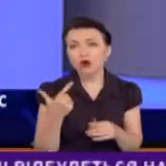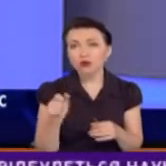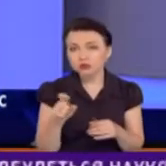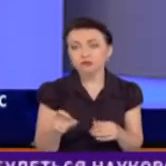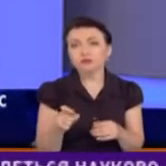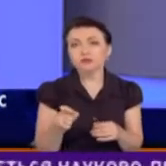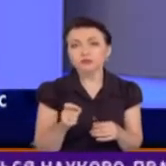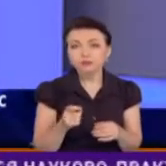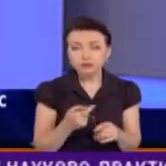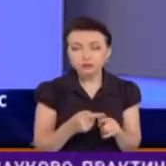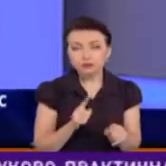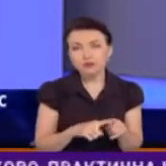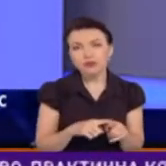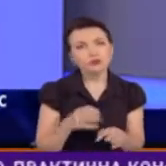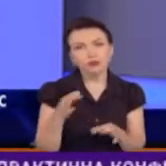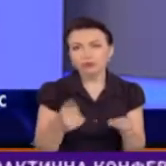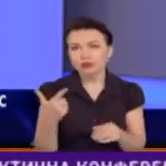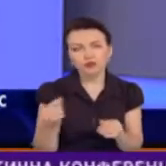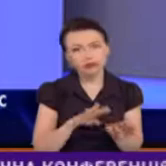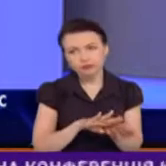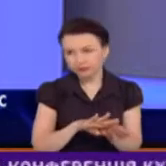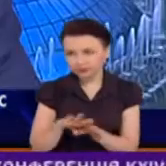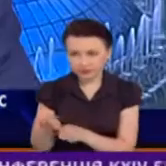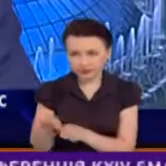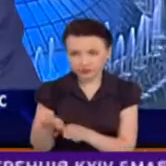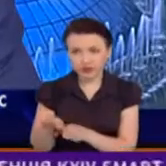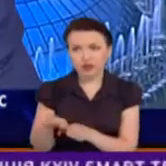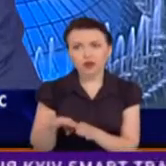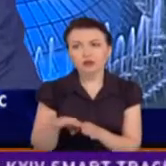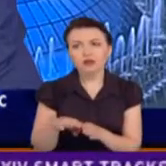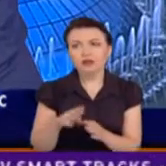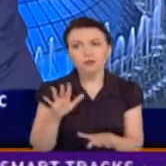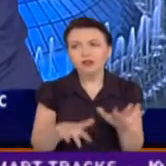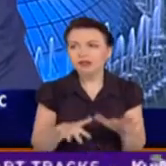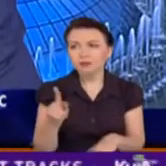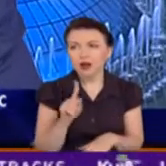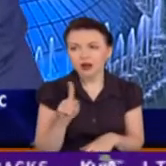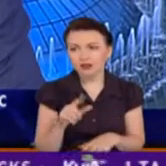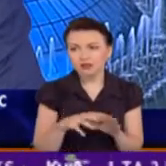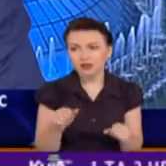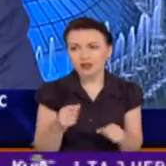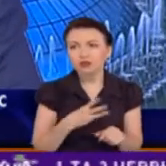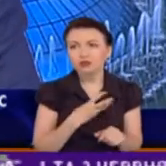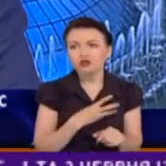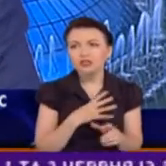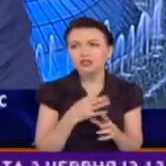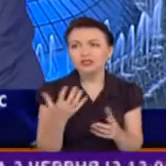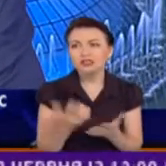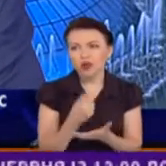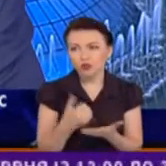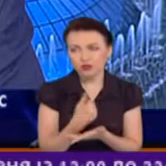добовому балансуванні. Ну, ми ж про природний газ вже з'ясували 150 разів, що там не недбалість влади, а бажання заробити просто і